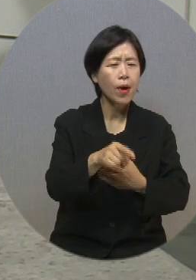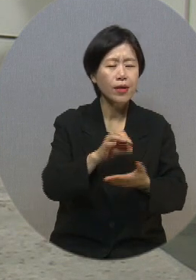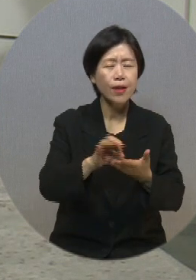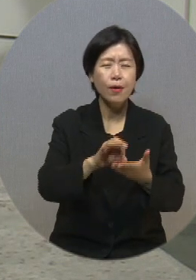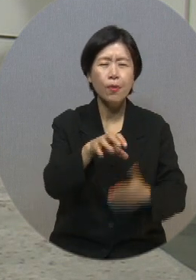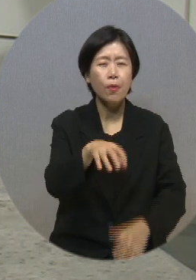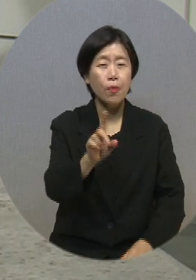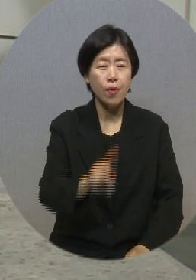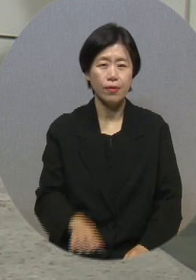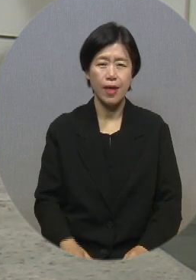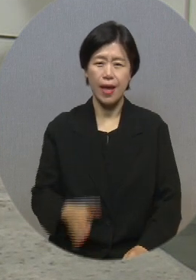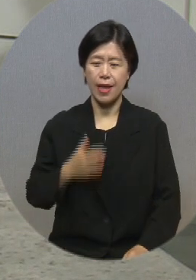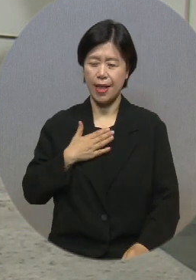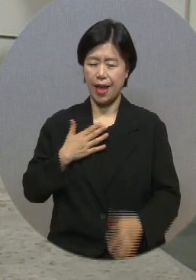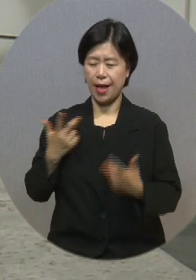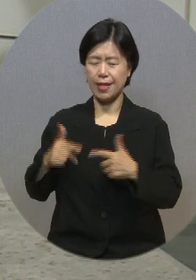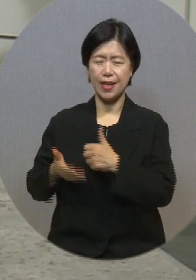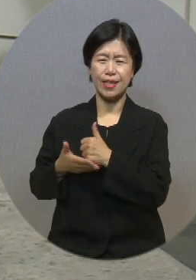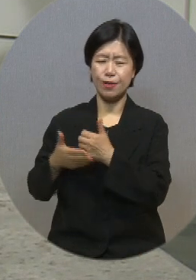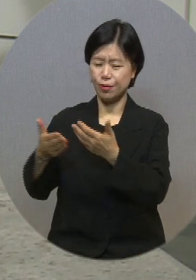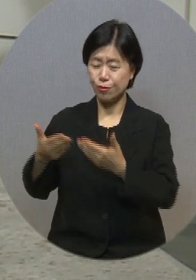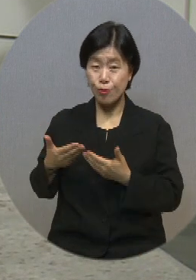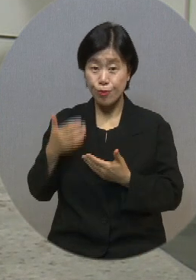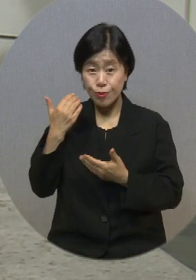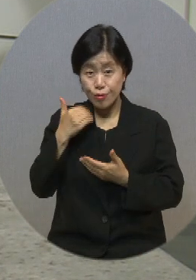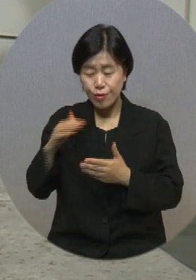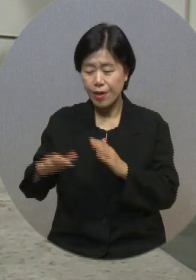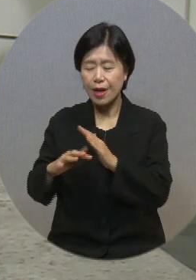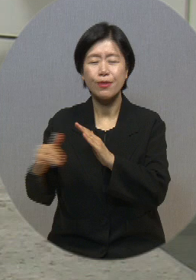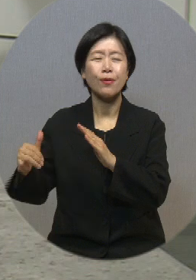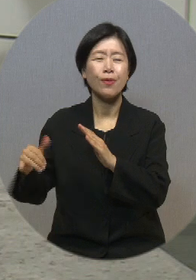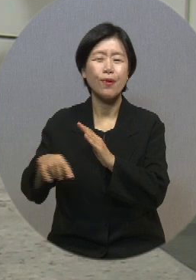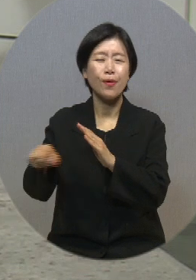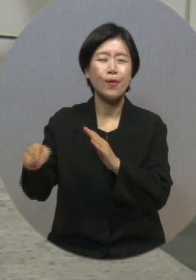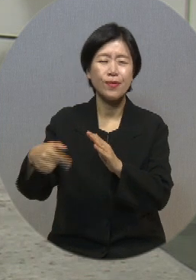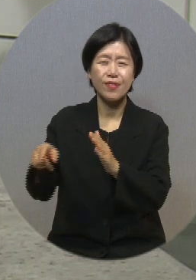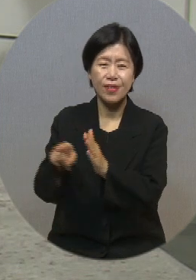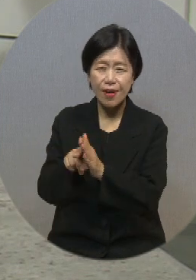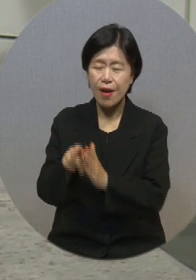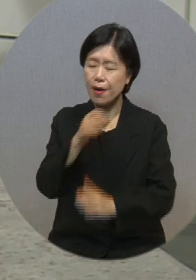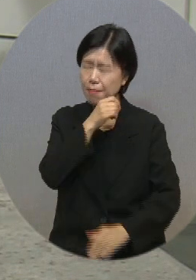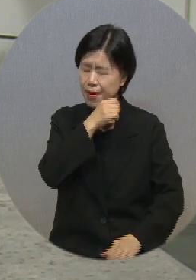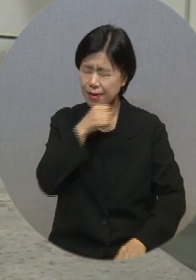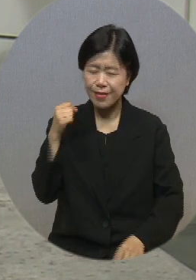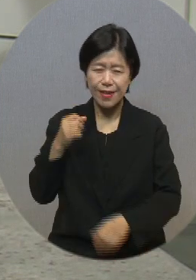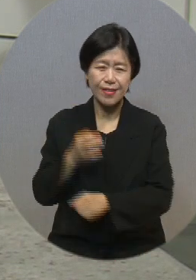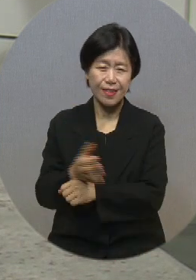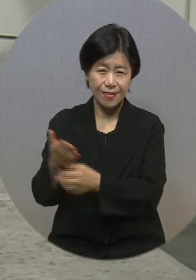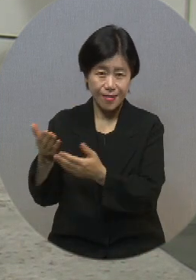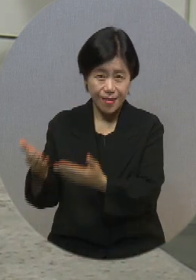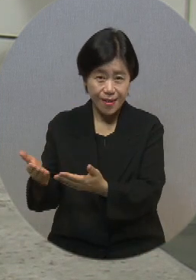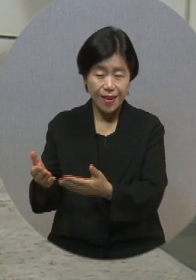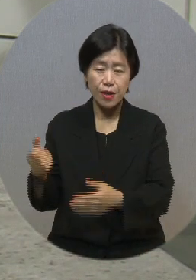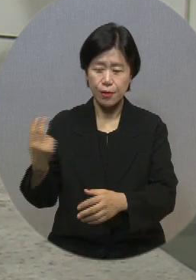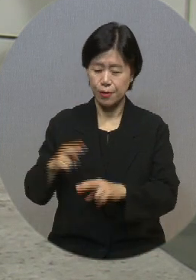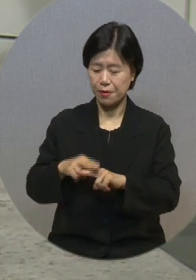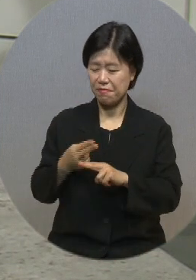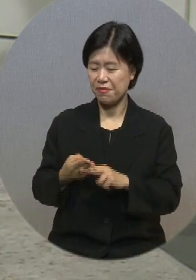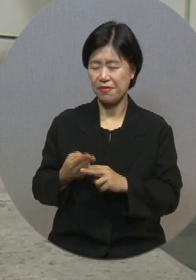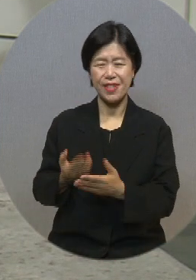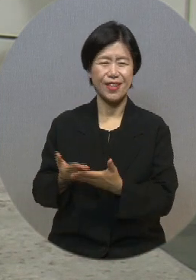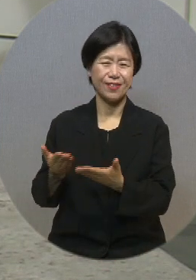응원해주는 우리 네. 가족들한테 아. 뭔가 맛있는 거 사주거나 네. 그리고 작은 선물이라도